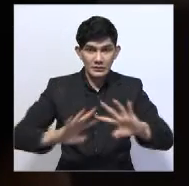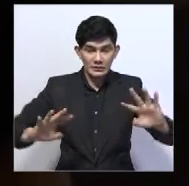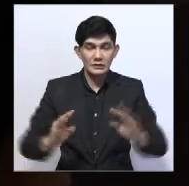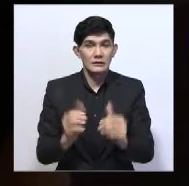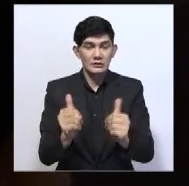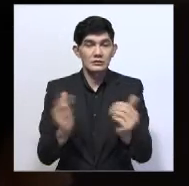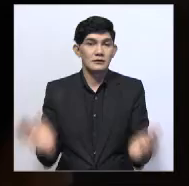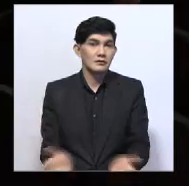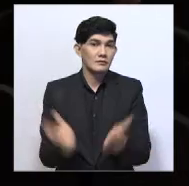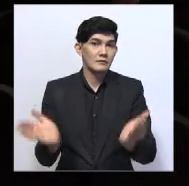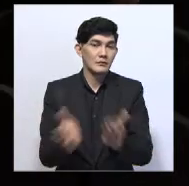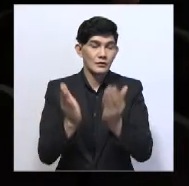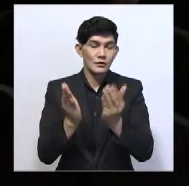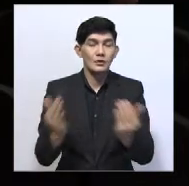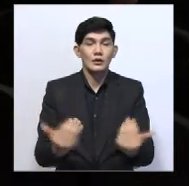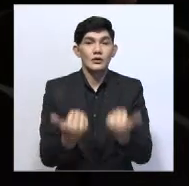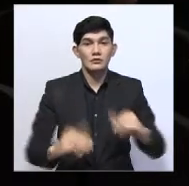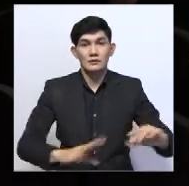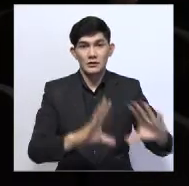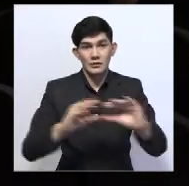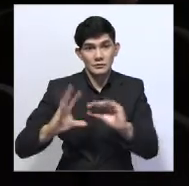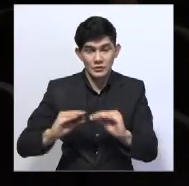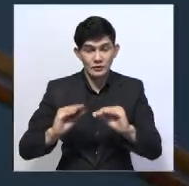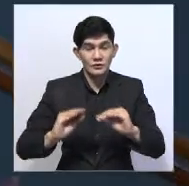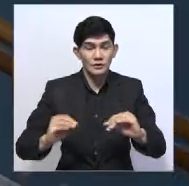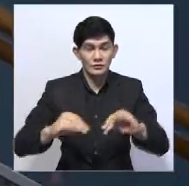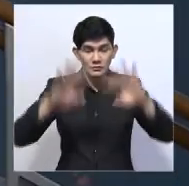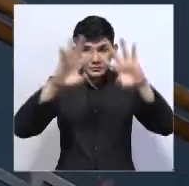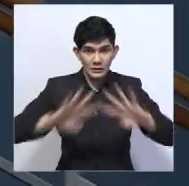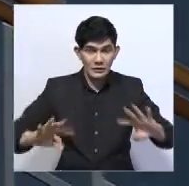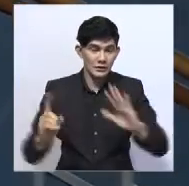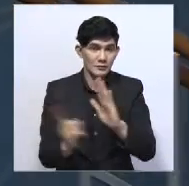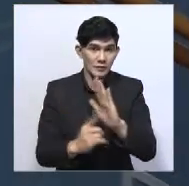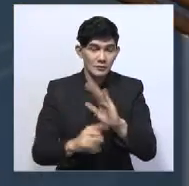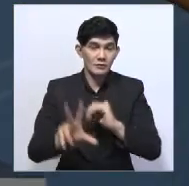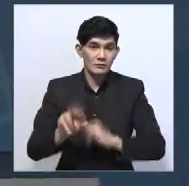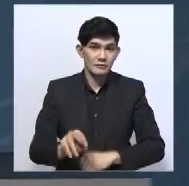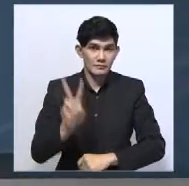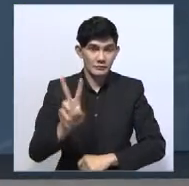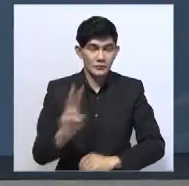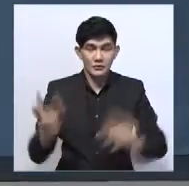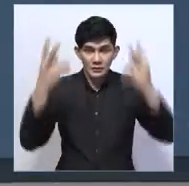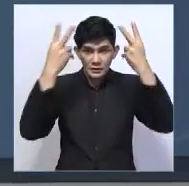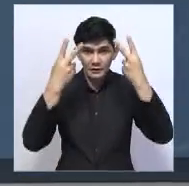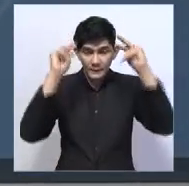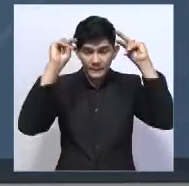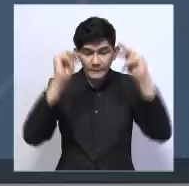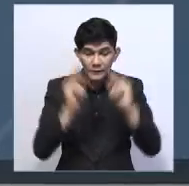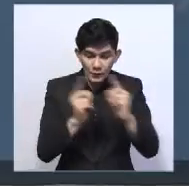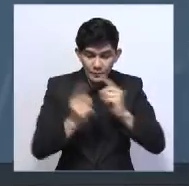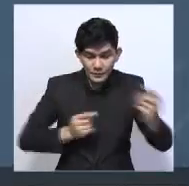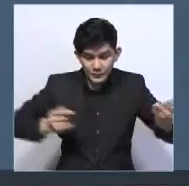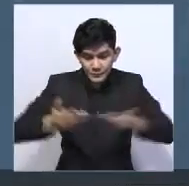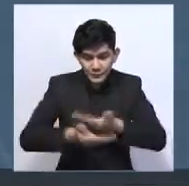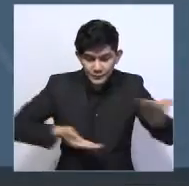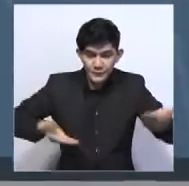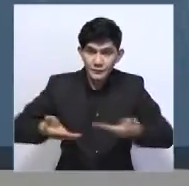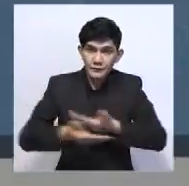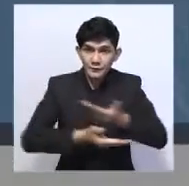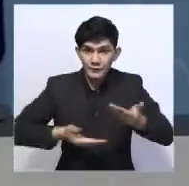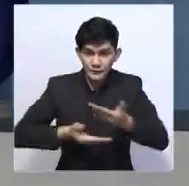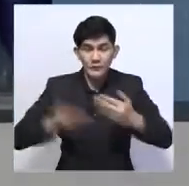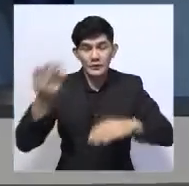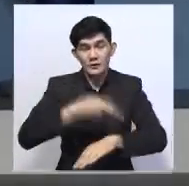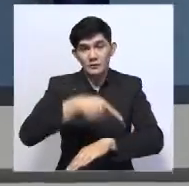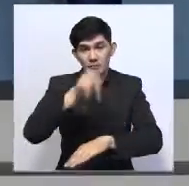าคนอกจากนี้นะครับในระหว่างการประชุมสุดยอดอาเซียนครั้งที่32นายกรัฐมนตรีได้พบหารือกับนายอูวินม